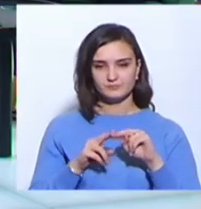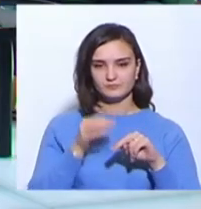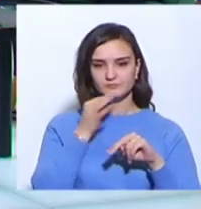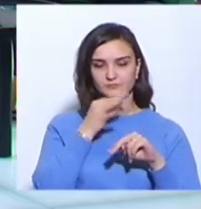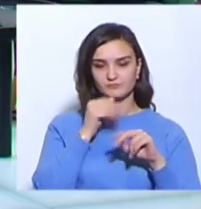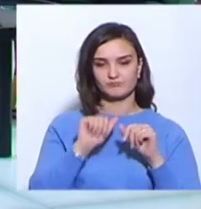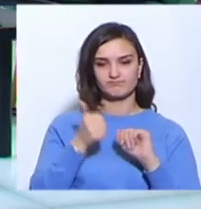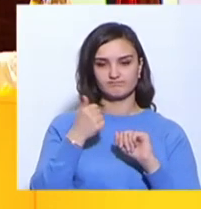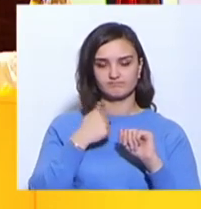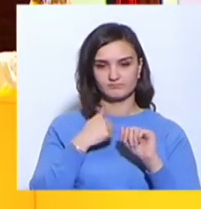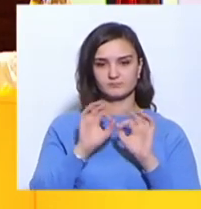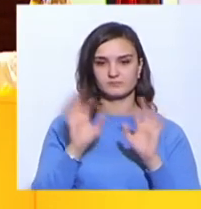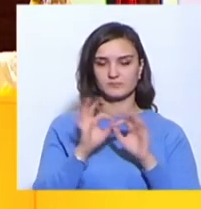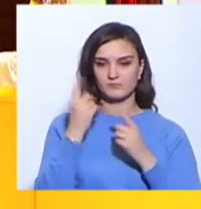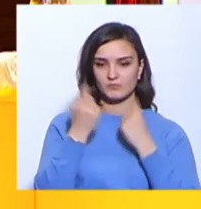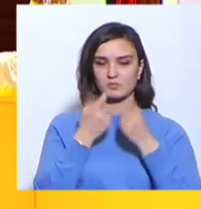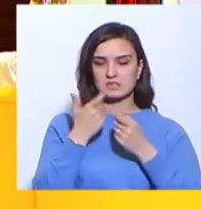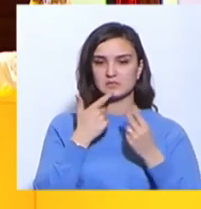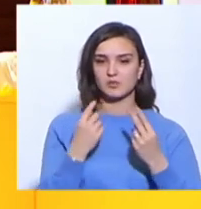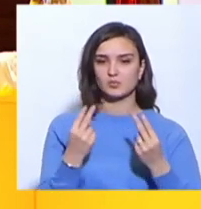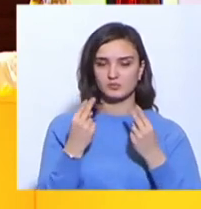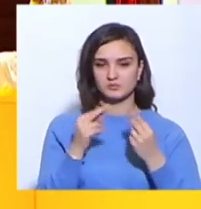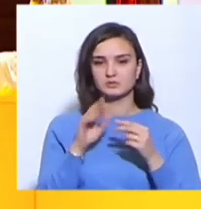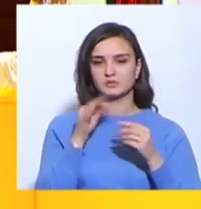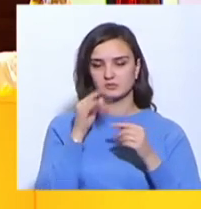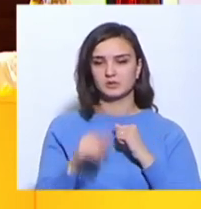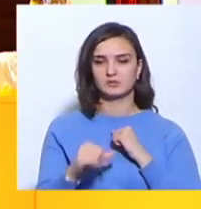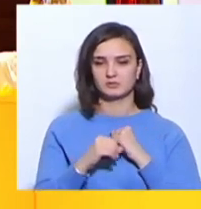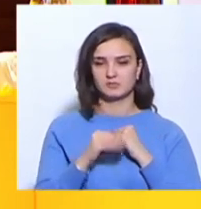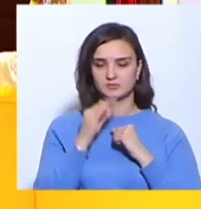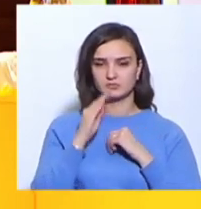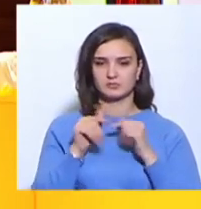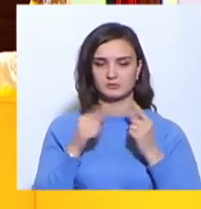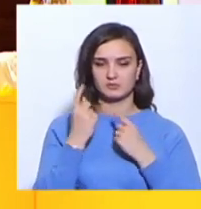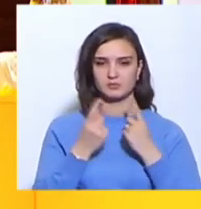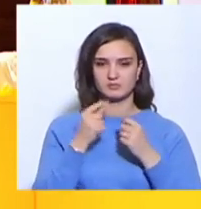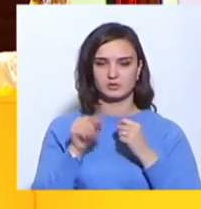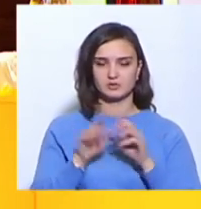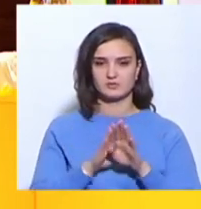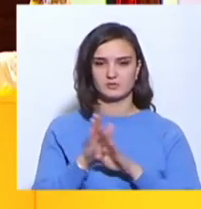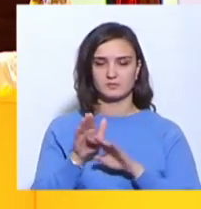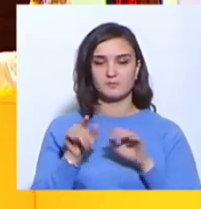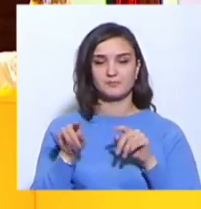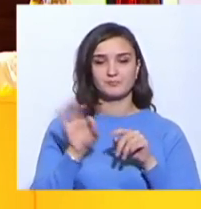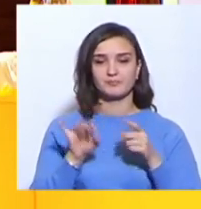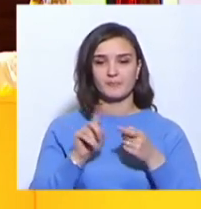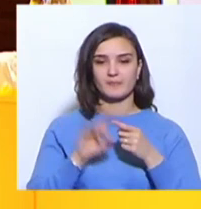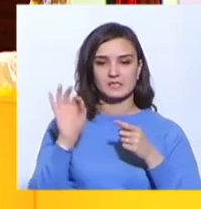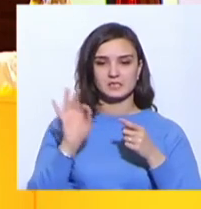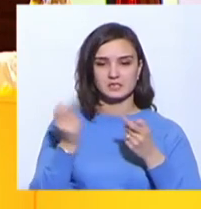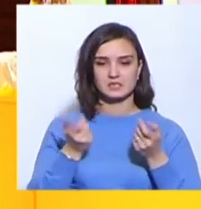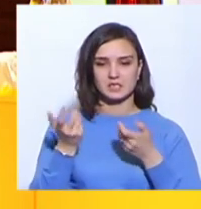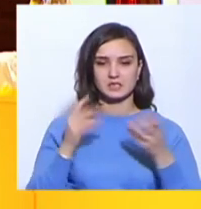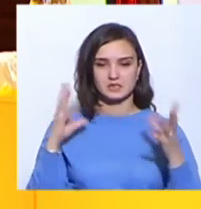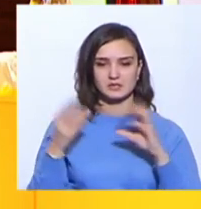ჩვენ გავაცნობთ ინფორმაციას მაყურებელს და თქვენ დაგვეხმარეთ შემდეგ ამ ინფორმაციის შევსებაში. საქმე ეხება სტატისტიკას.